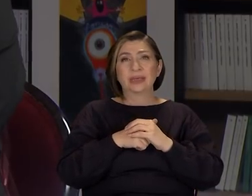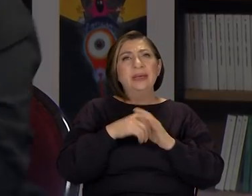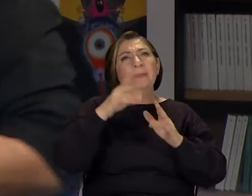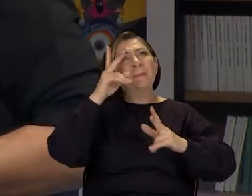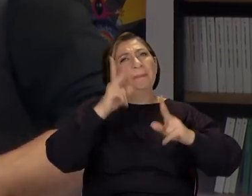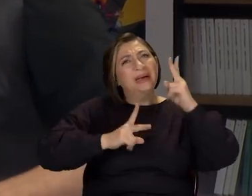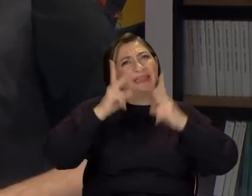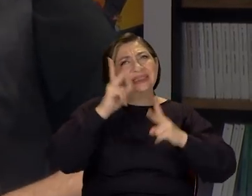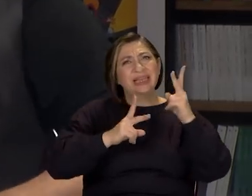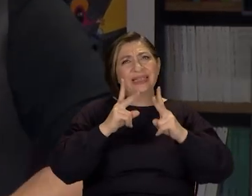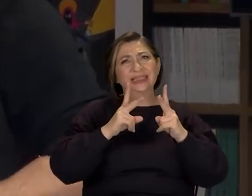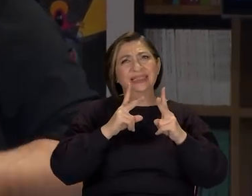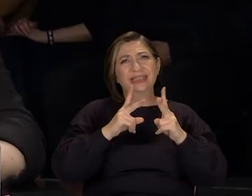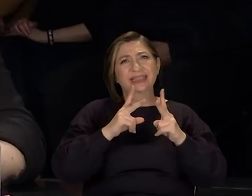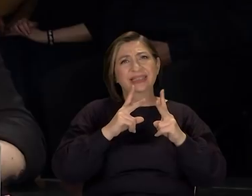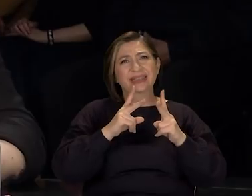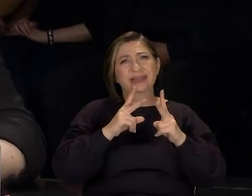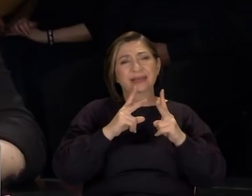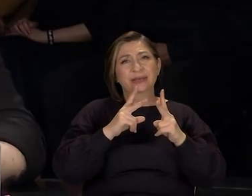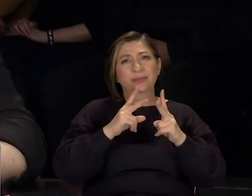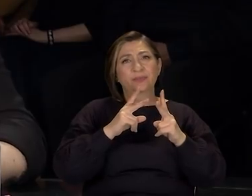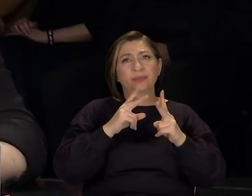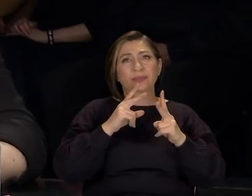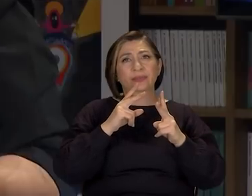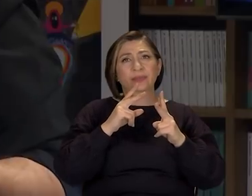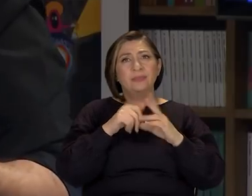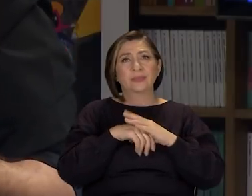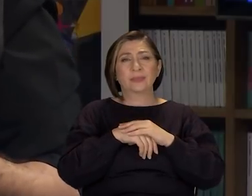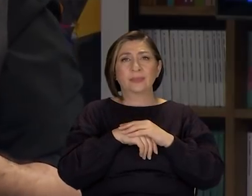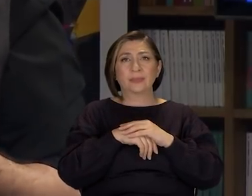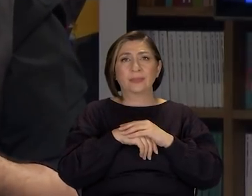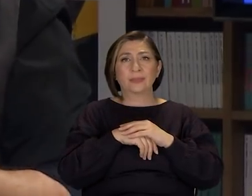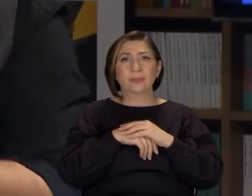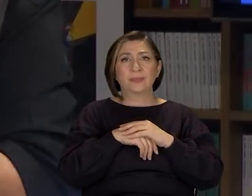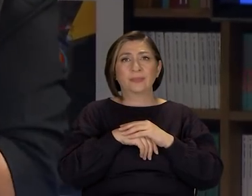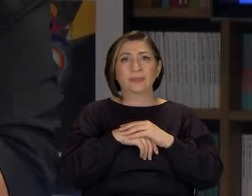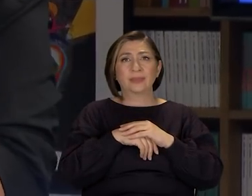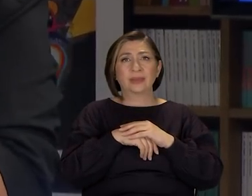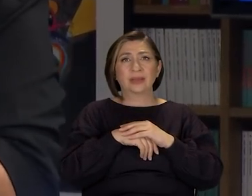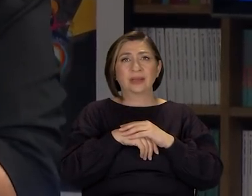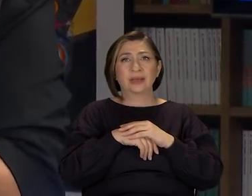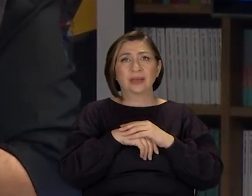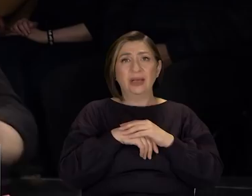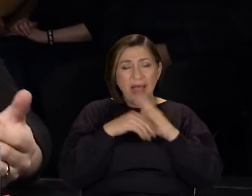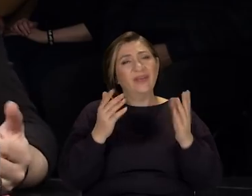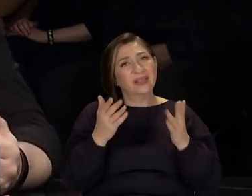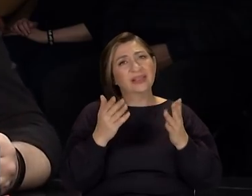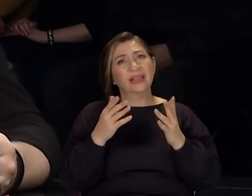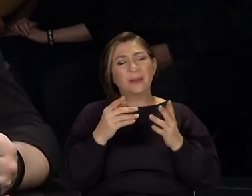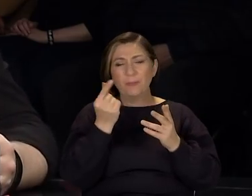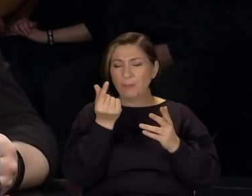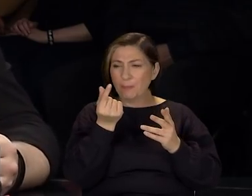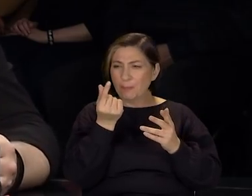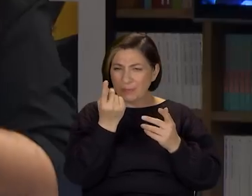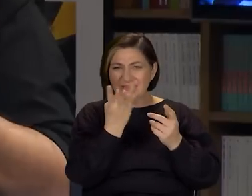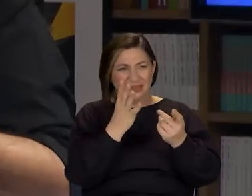kimi zaman hani artık şey falan. Oluyor hani şu durum mesela hani bileğinden tutup çeken yer, evet ya falan. Belli ki bir miktar